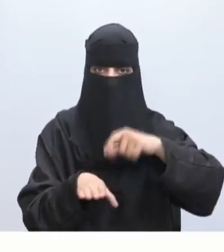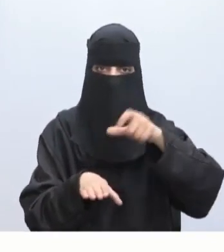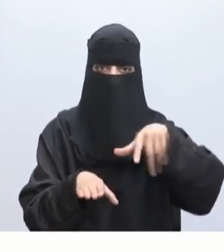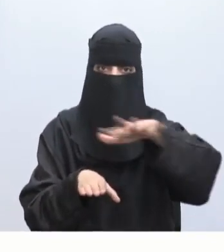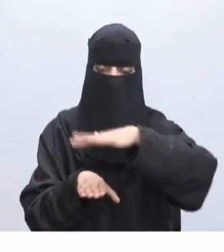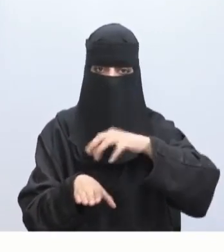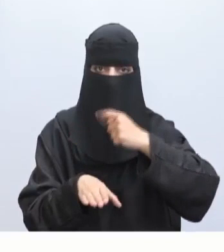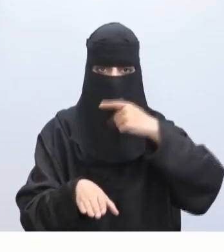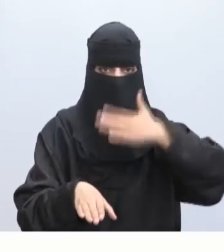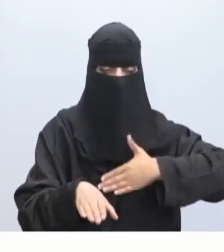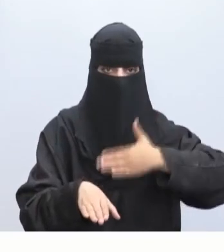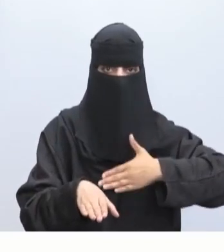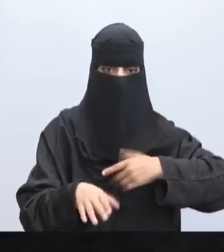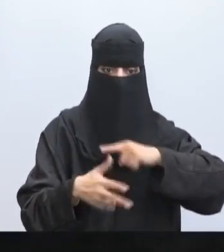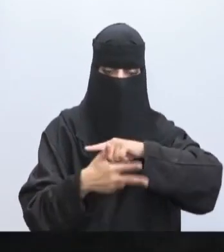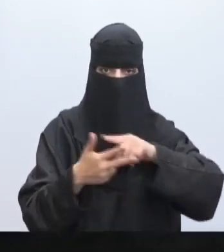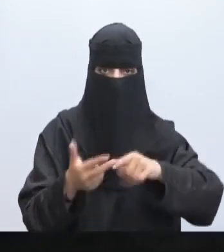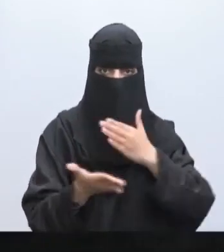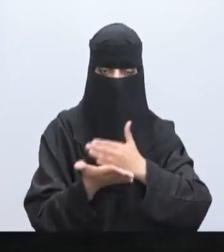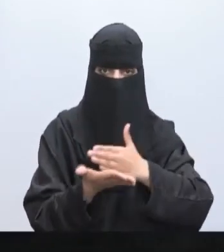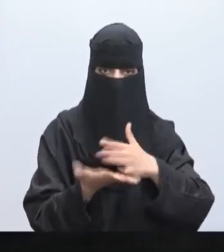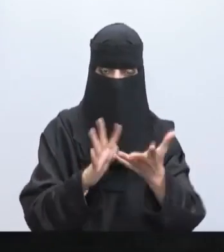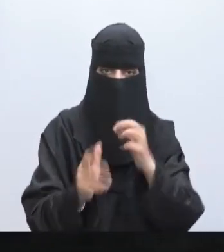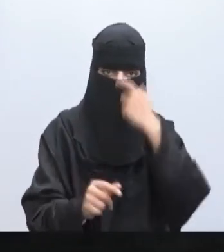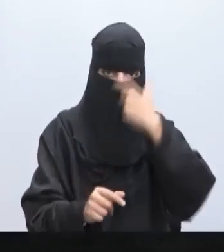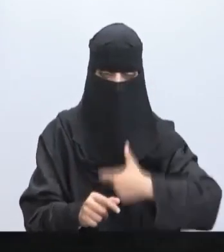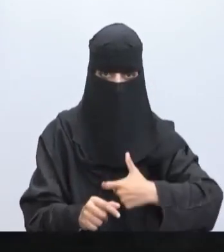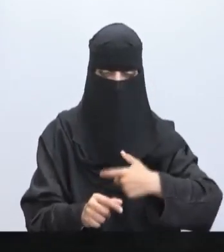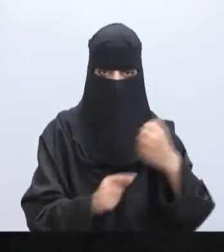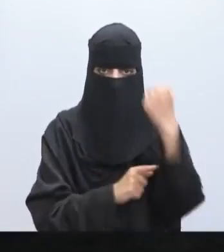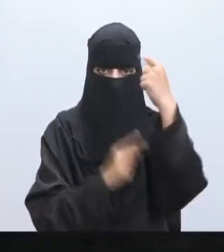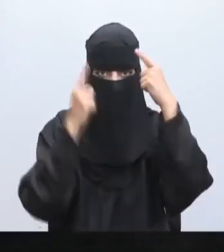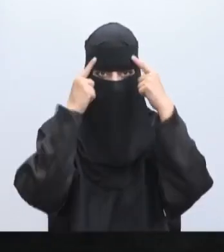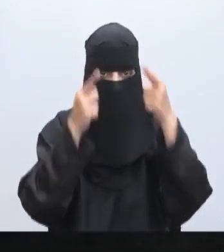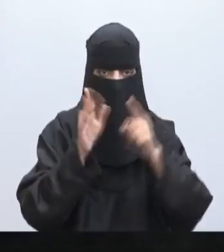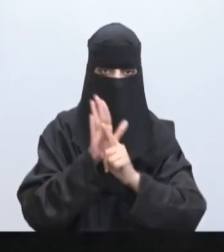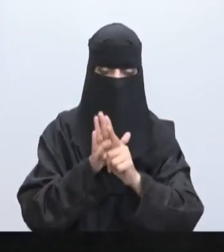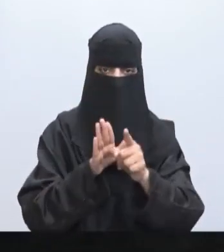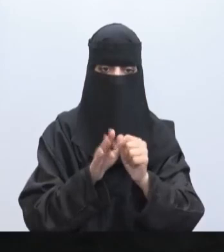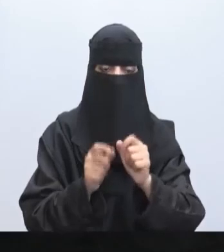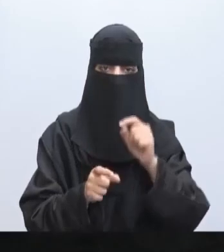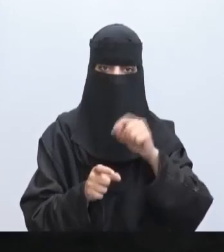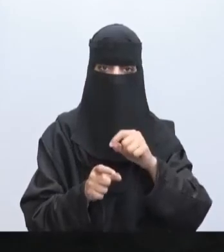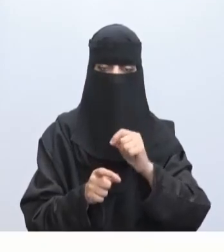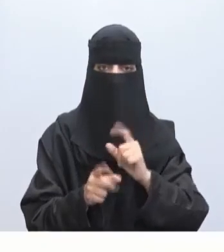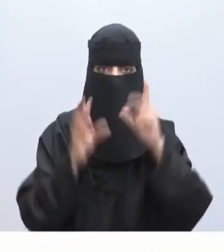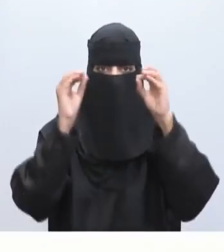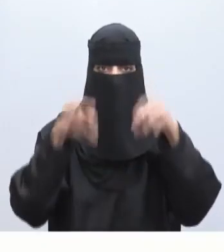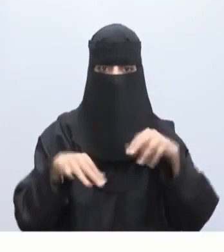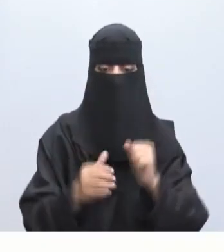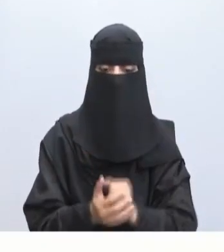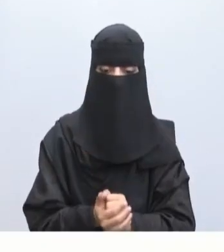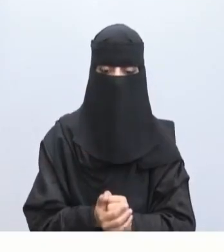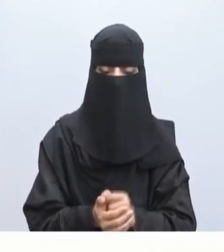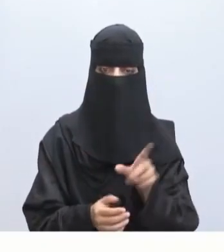هذه صفات القائد الشجاع القائد لهذه الدوله المباركه اذا